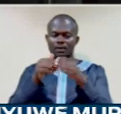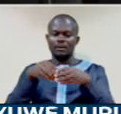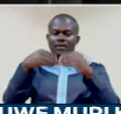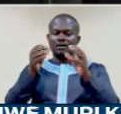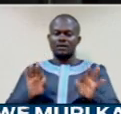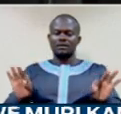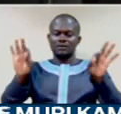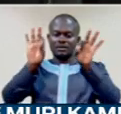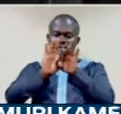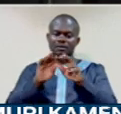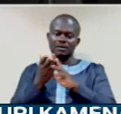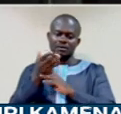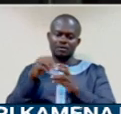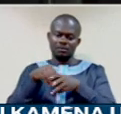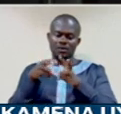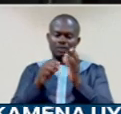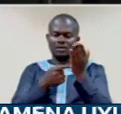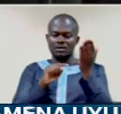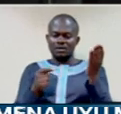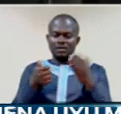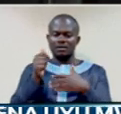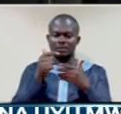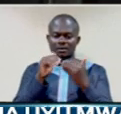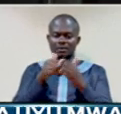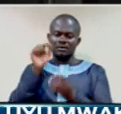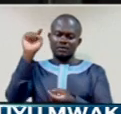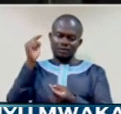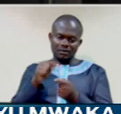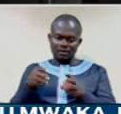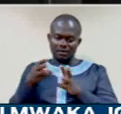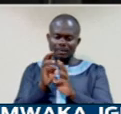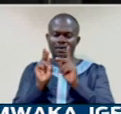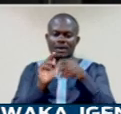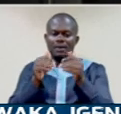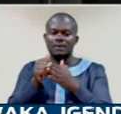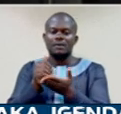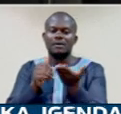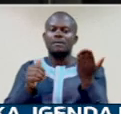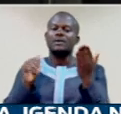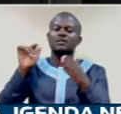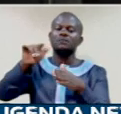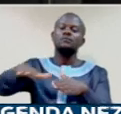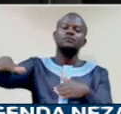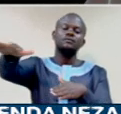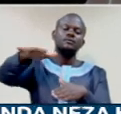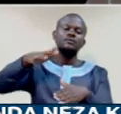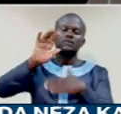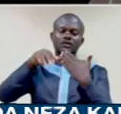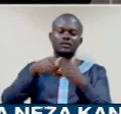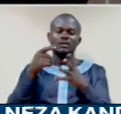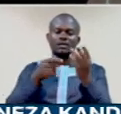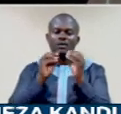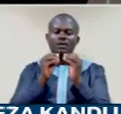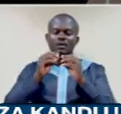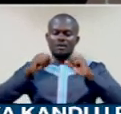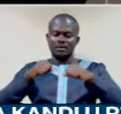ibiciro banyuze mu buryo bw'ikoranabuhanga. Ibyo ngibyo biragabanya kwa kuntu abantu babaga bari ku kibuga bakabasha kugira ibyo